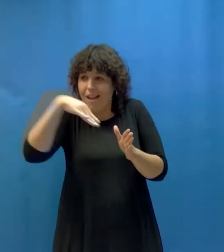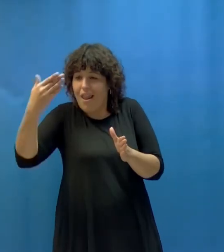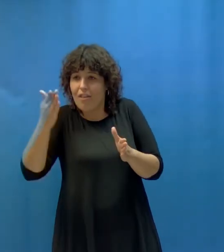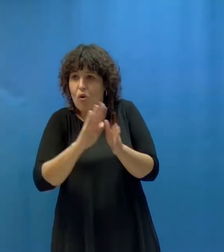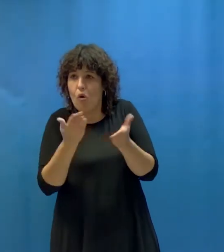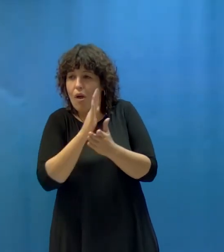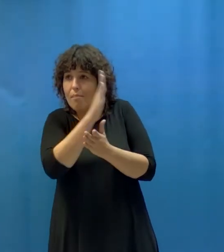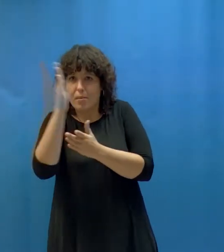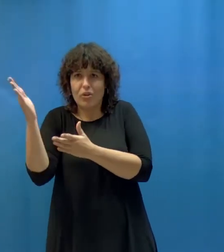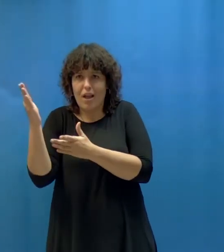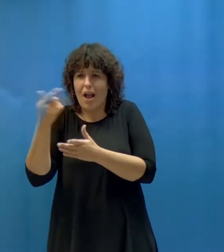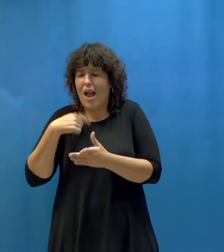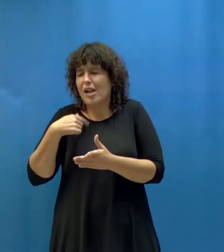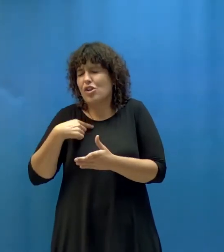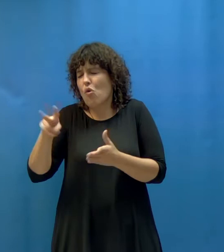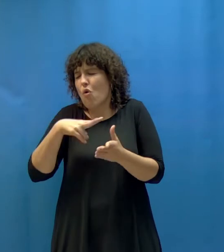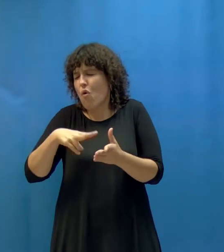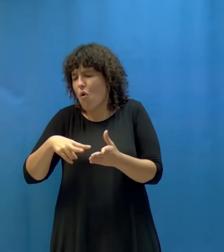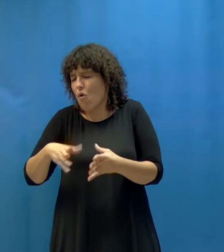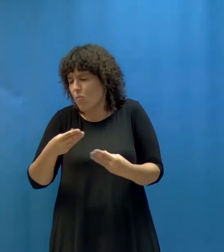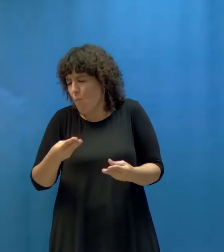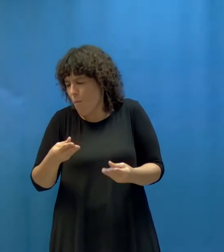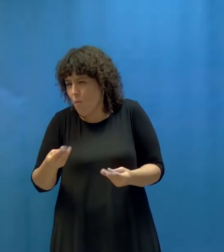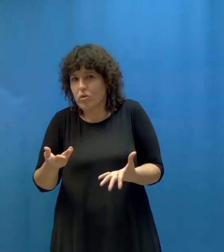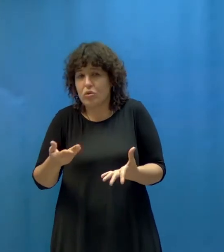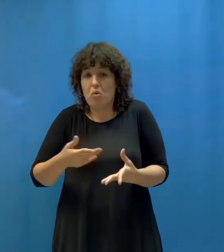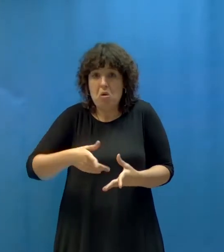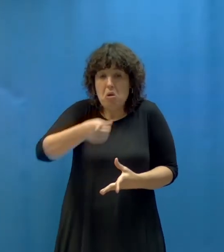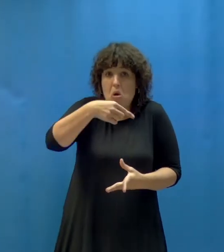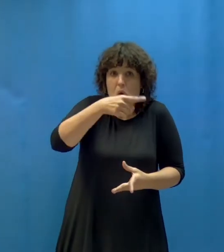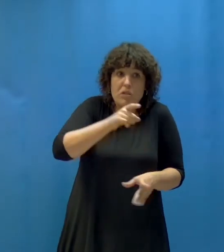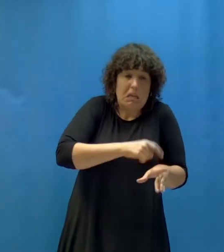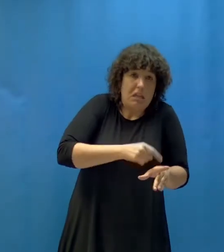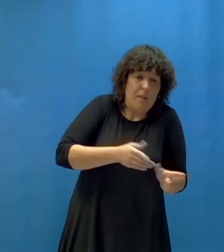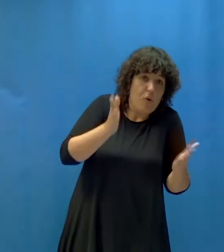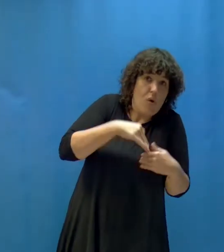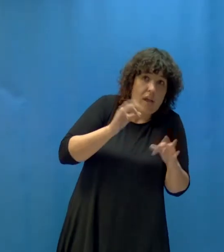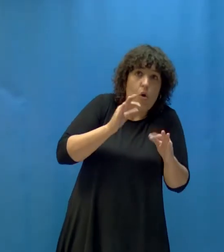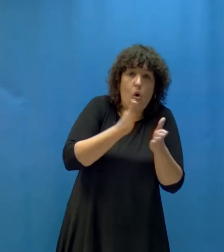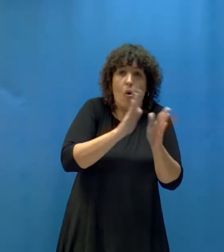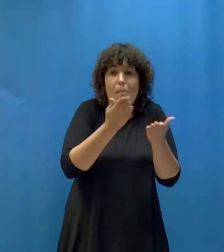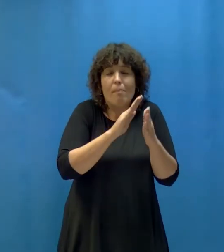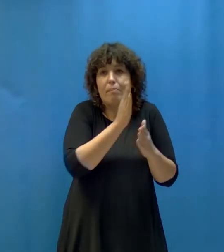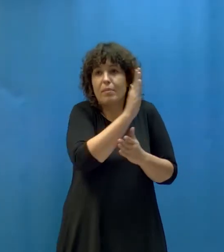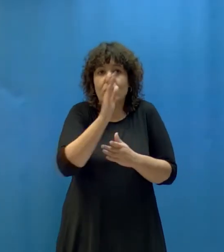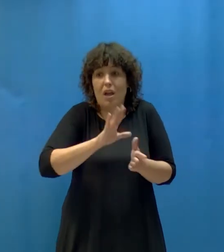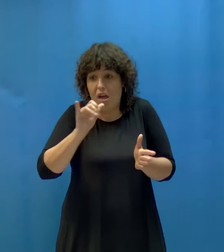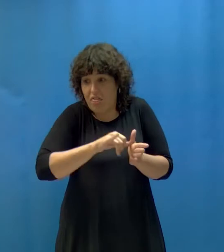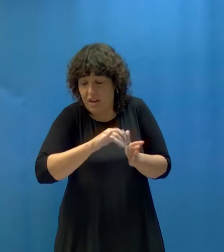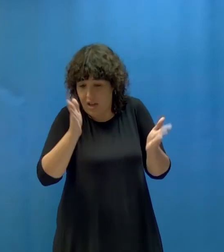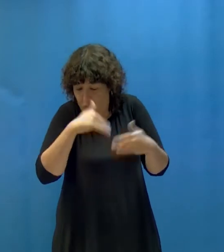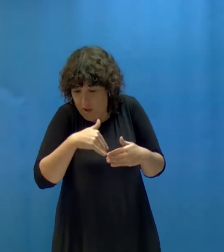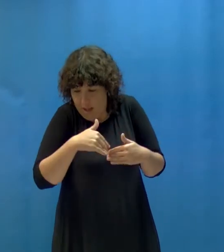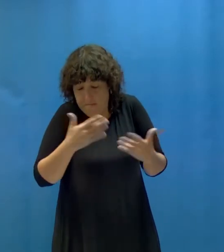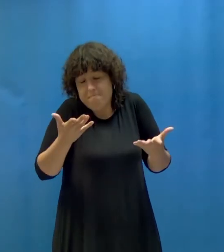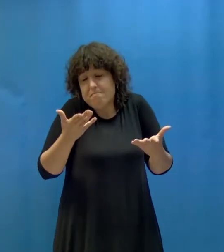llegit molt. A lo millor vostè no ha tingut ni temps ni biblioteca. Aquesta és la diferència entre persones formades i les que no.